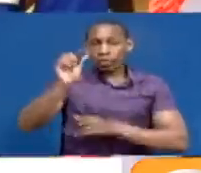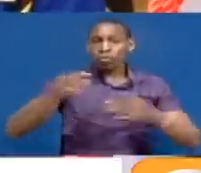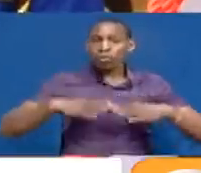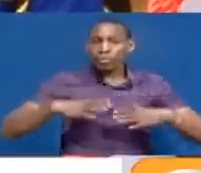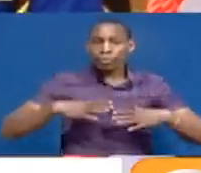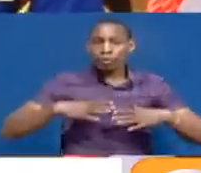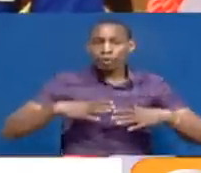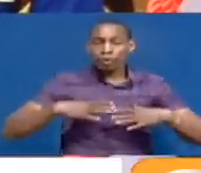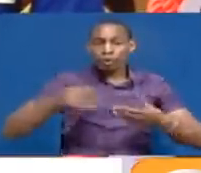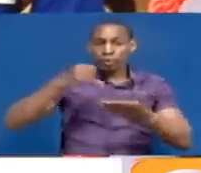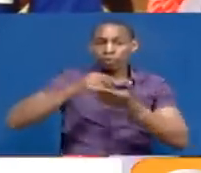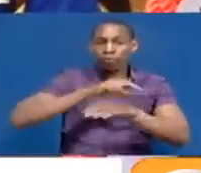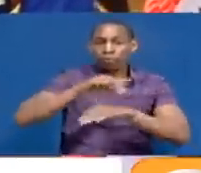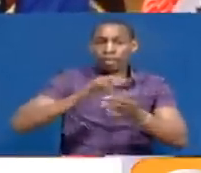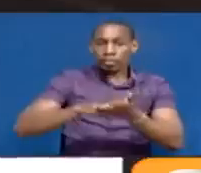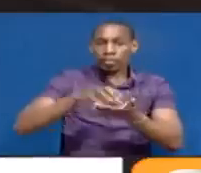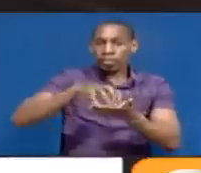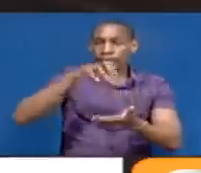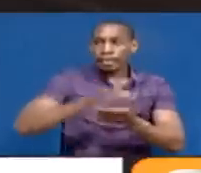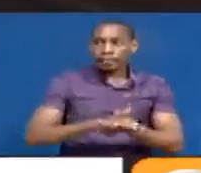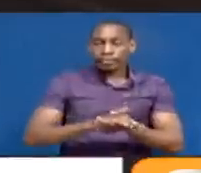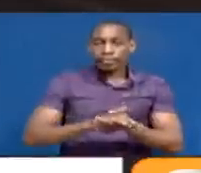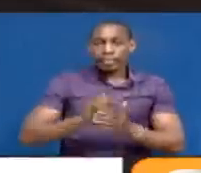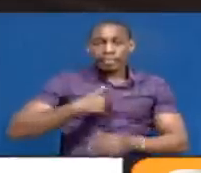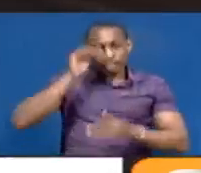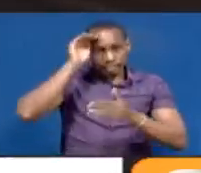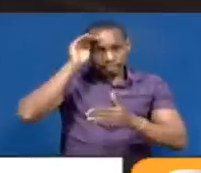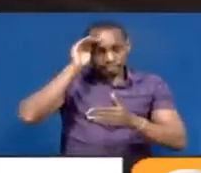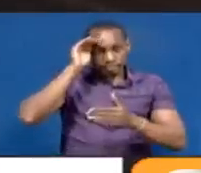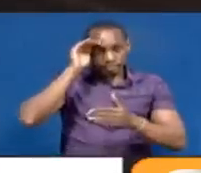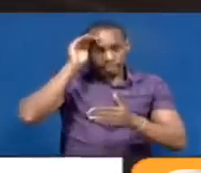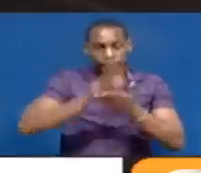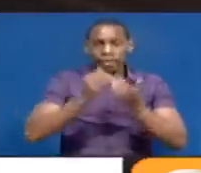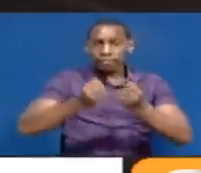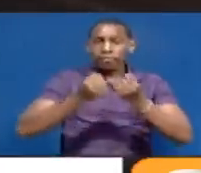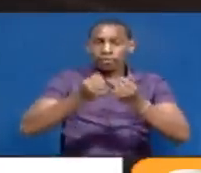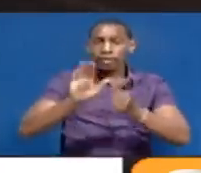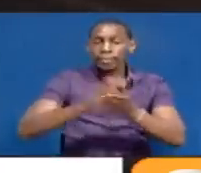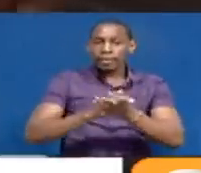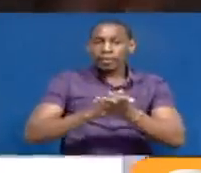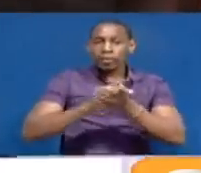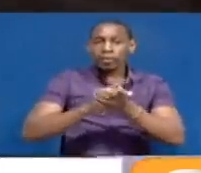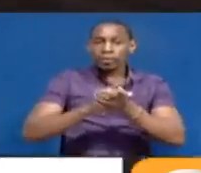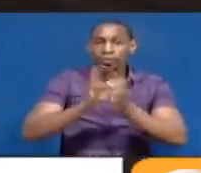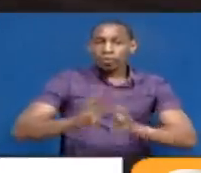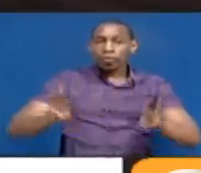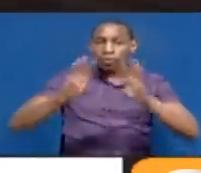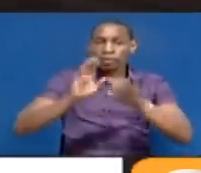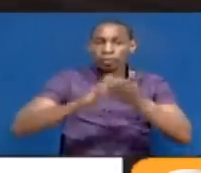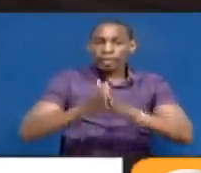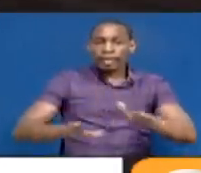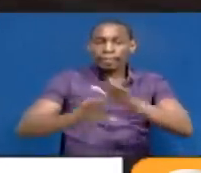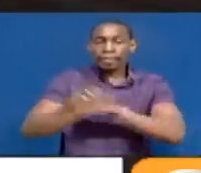wapwani kuwa katika meza ya kitaifa. And I strongly believe you have what it takes to be the